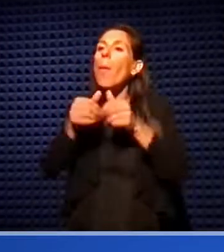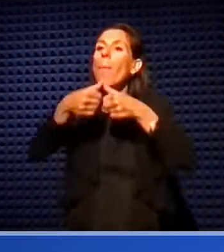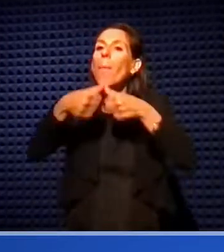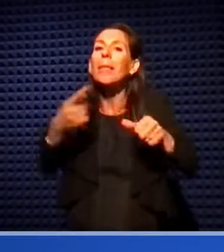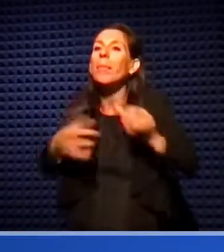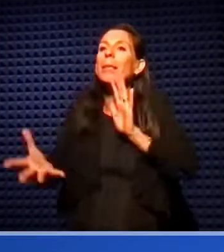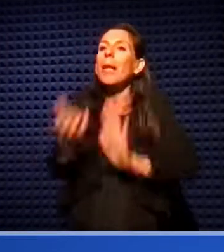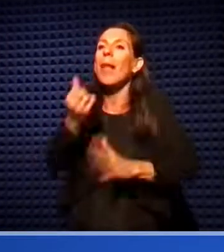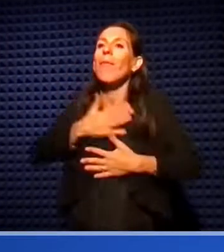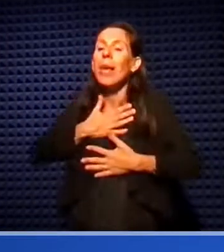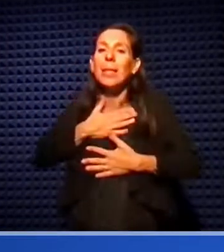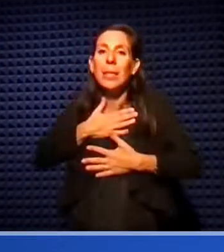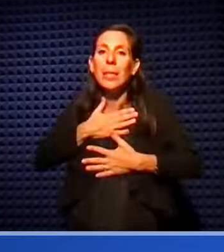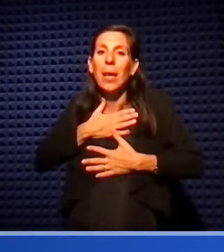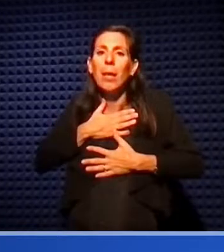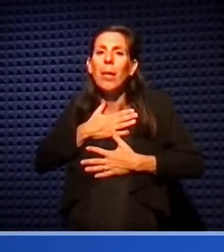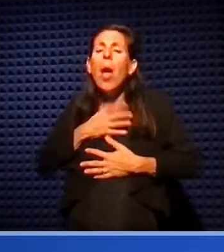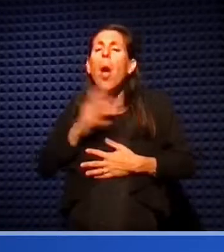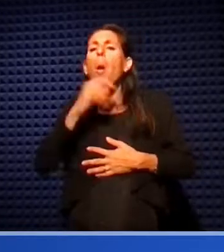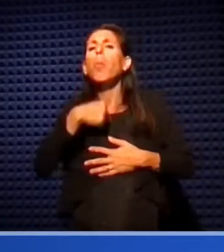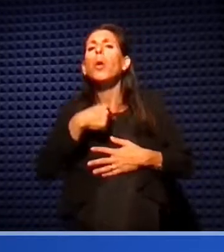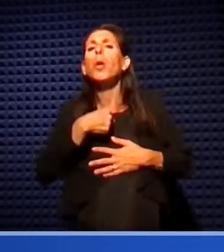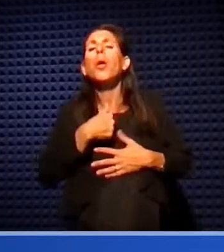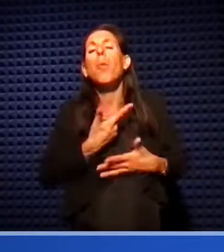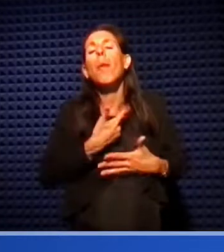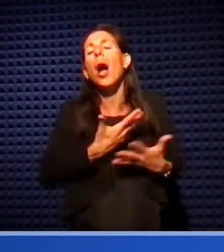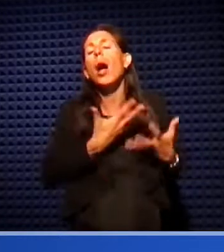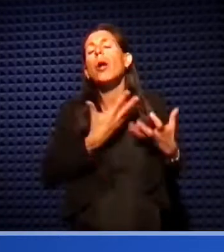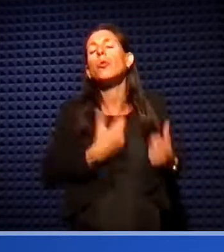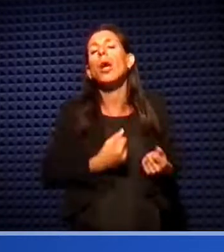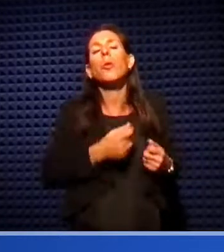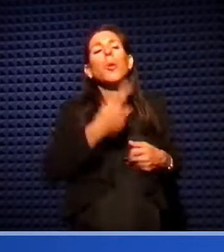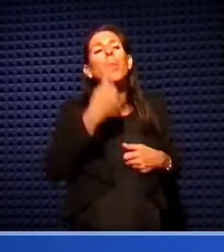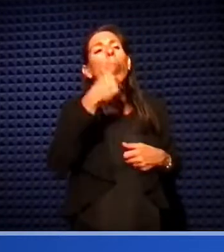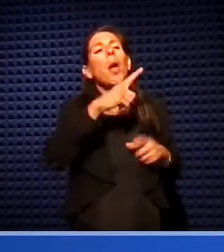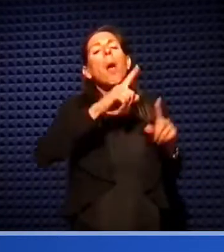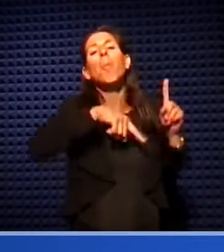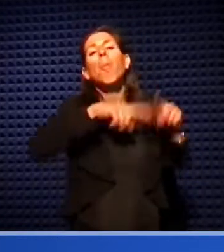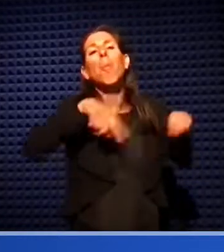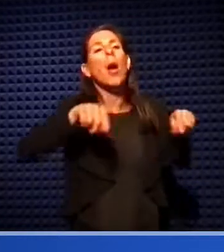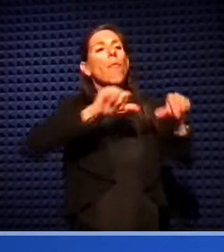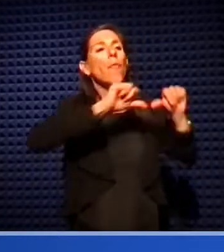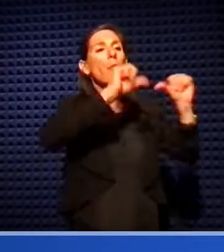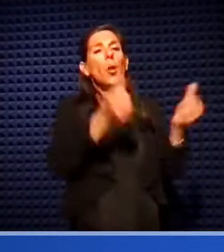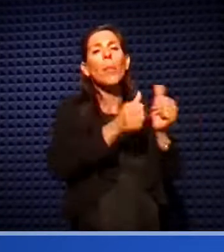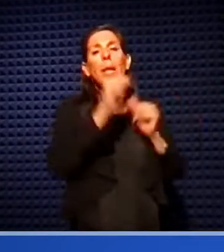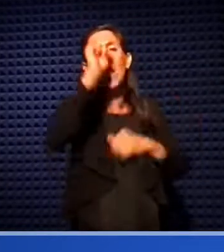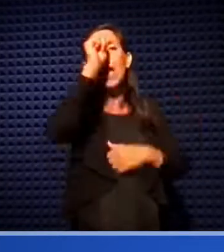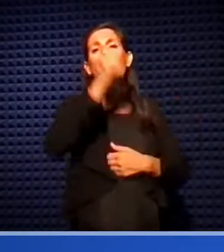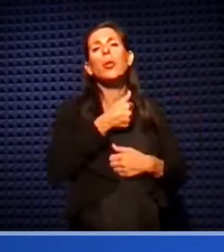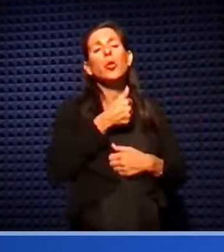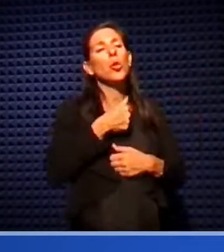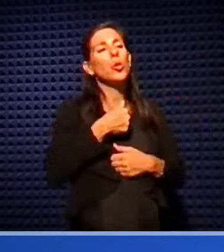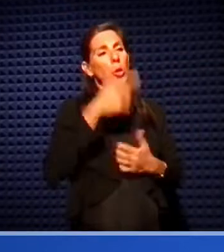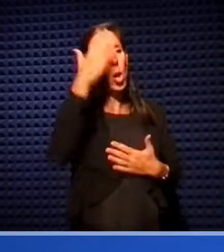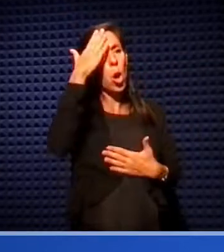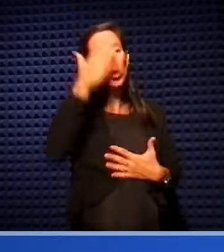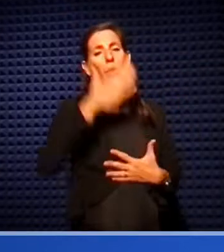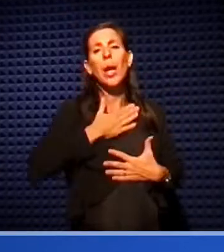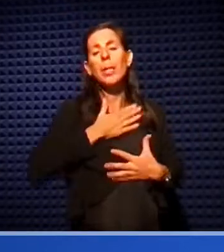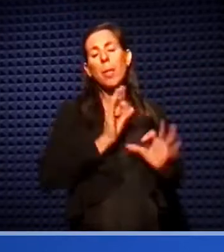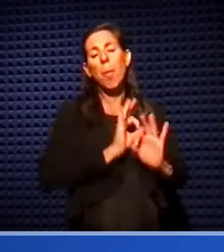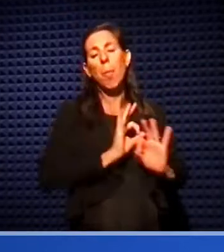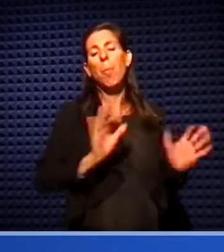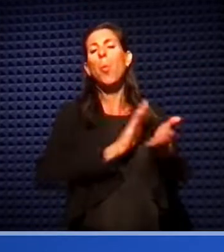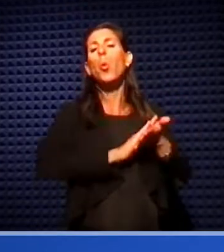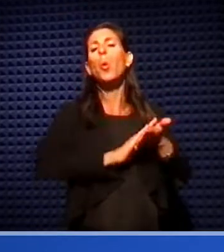يخوحو حلو انتقونه بقلن عنا دمو مسيلنا اب اف او نغرات وديعنا نتقند ترقوم نابرانا نهيوتنا نزهب